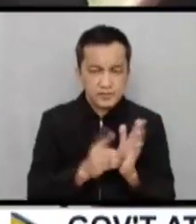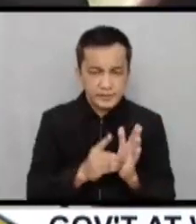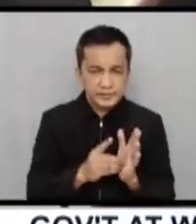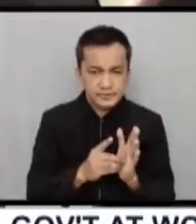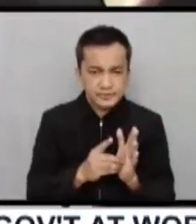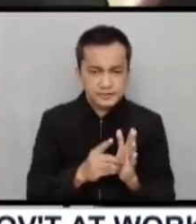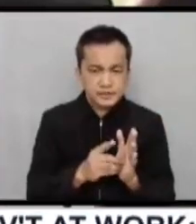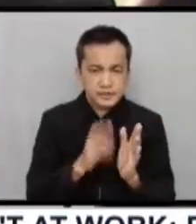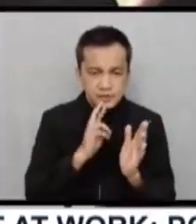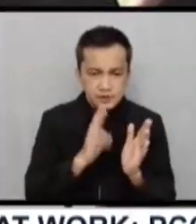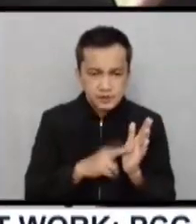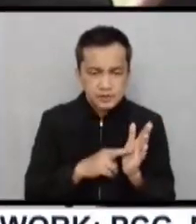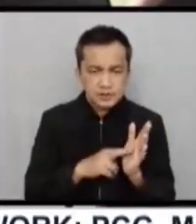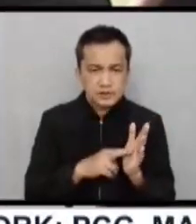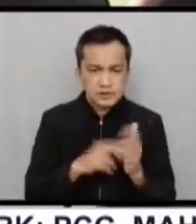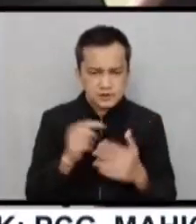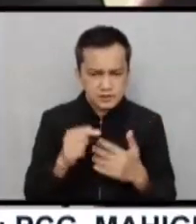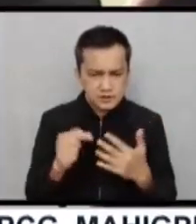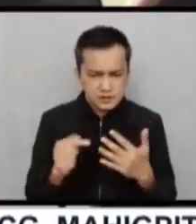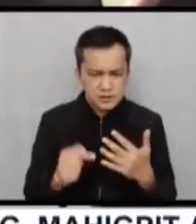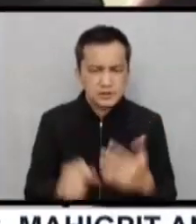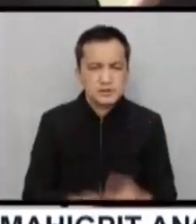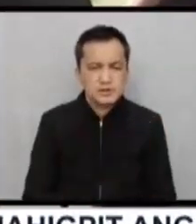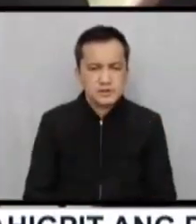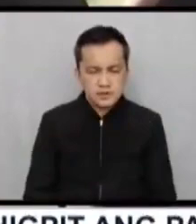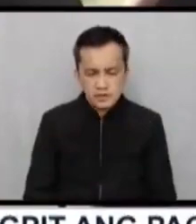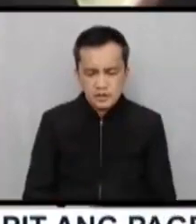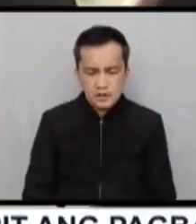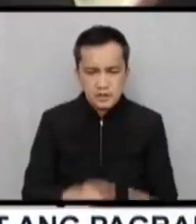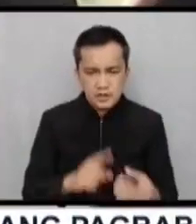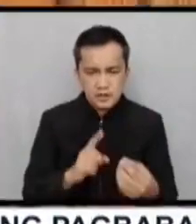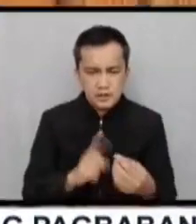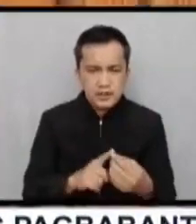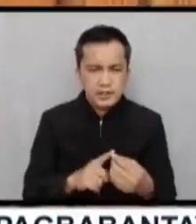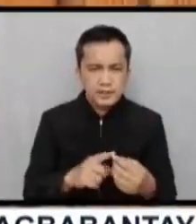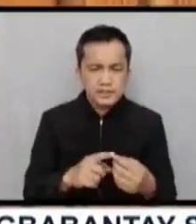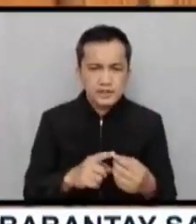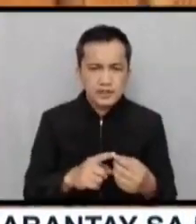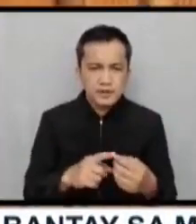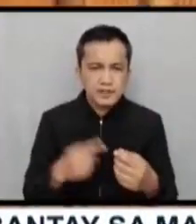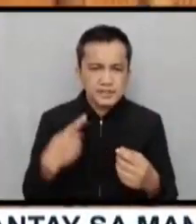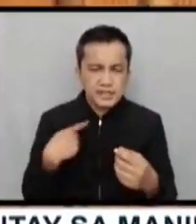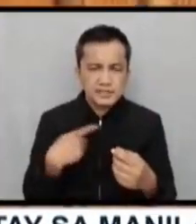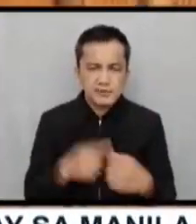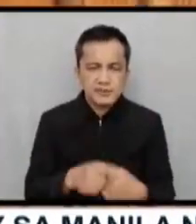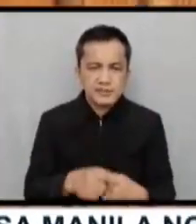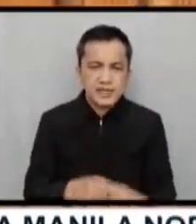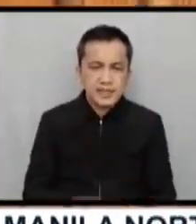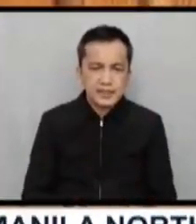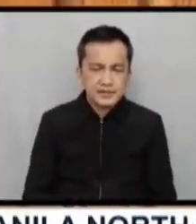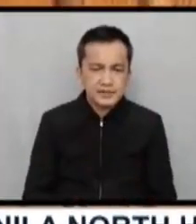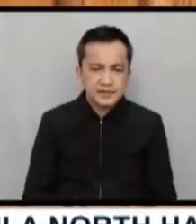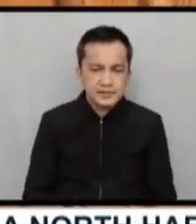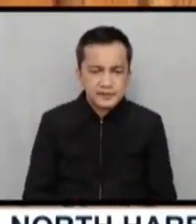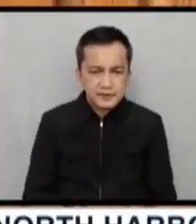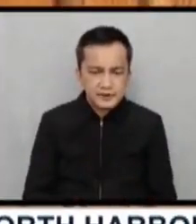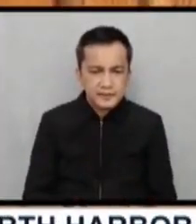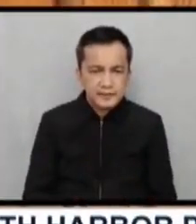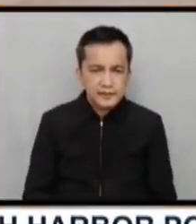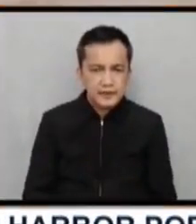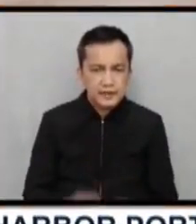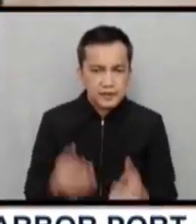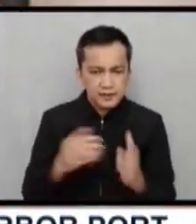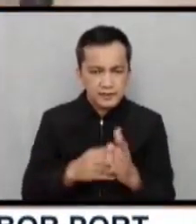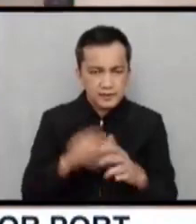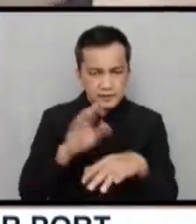registro, franchise, decision, driver's license. Samantala, muling nagpaalala ang